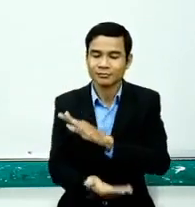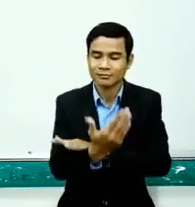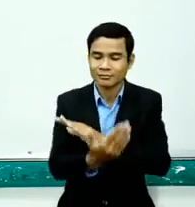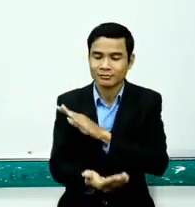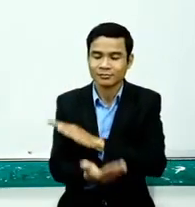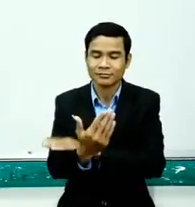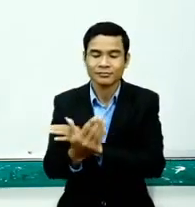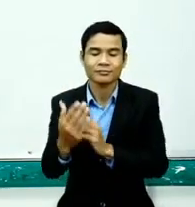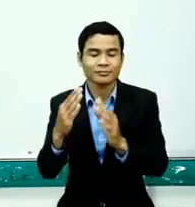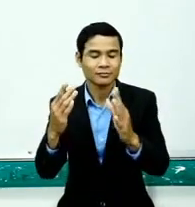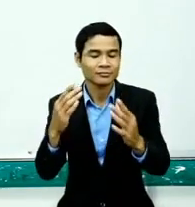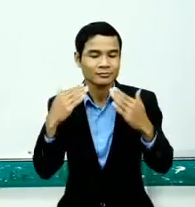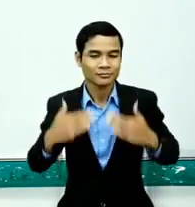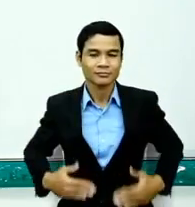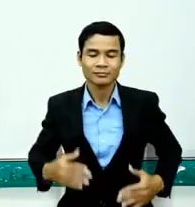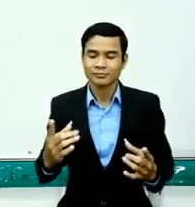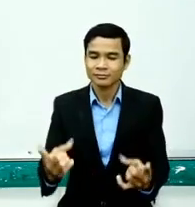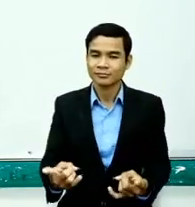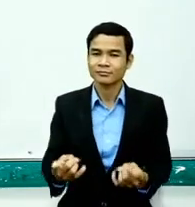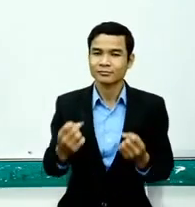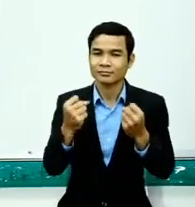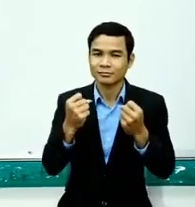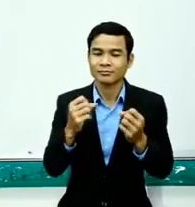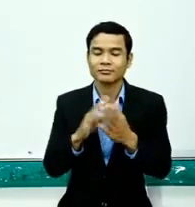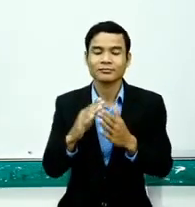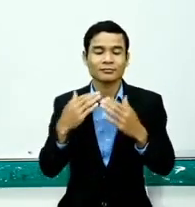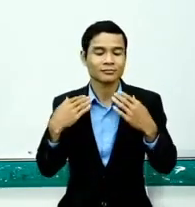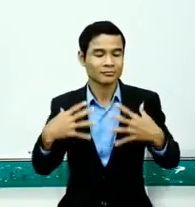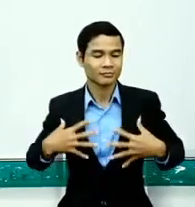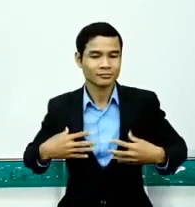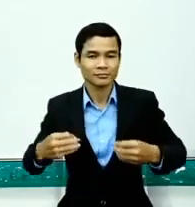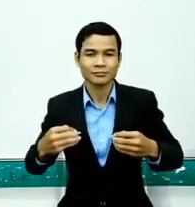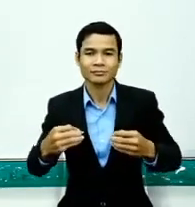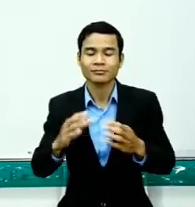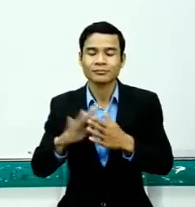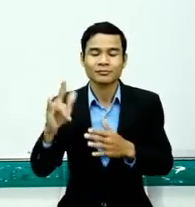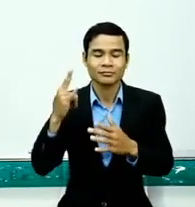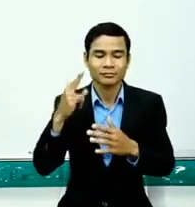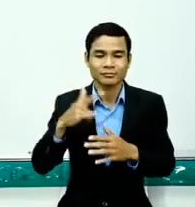riêng cài mòm lò sốc a phép bò bò